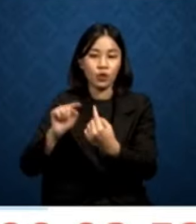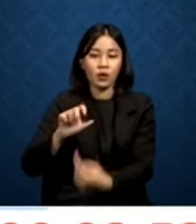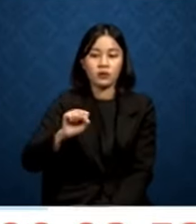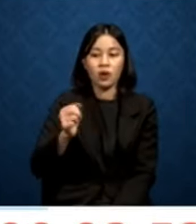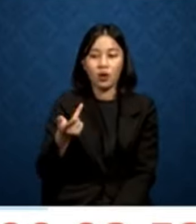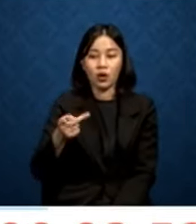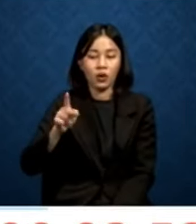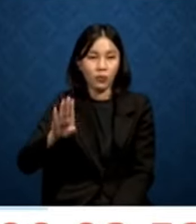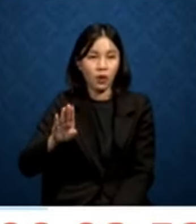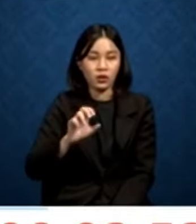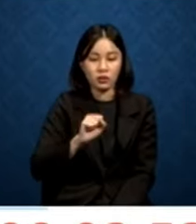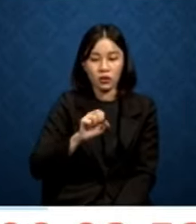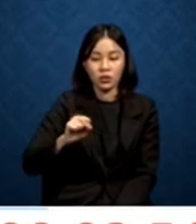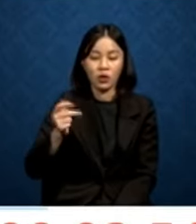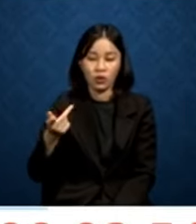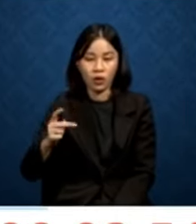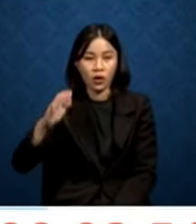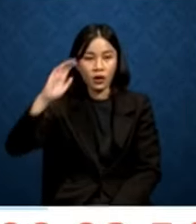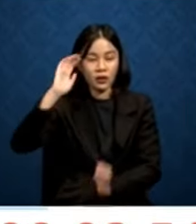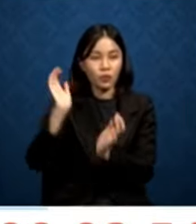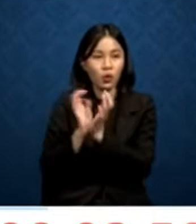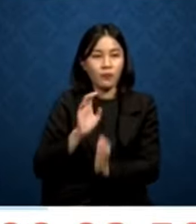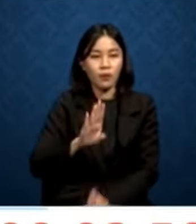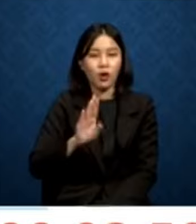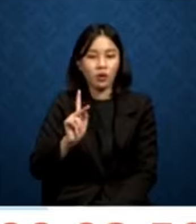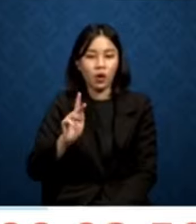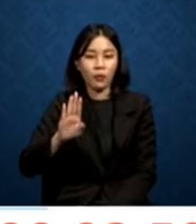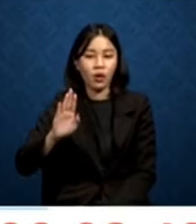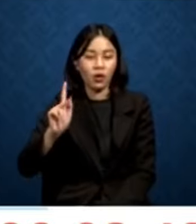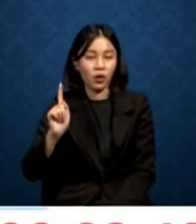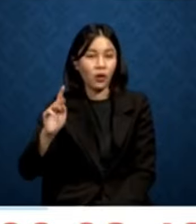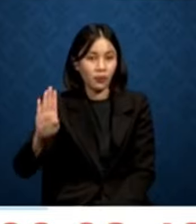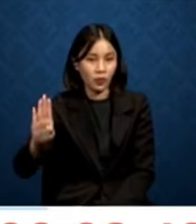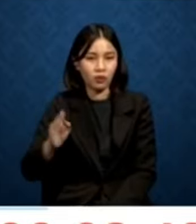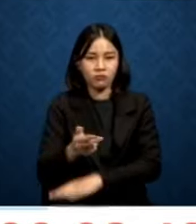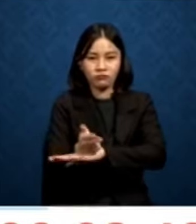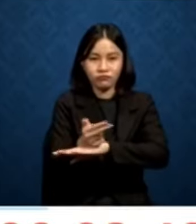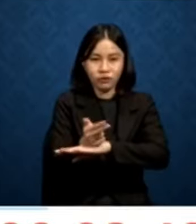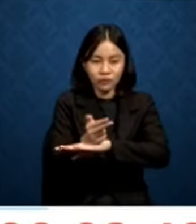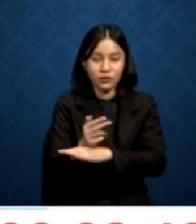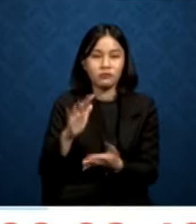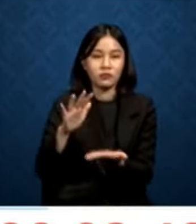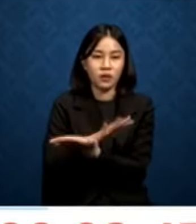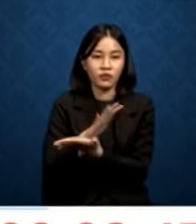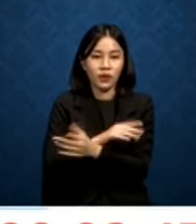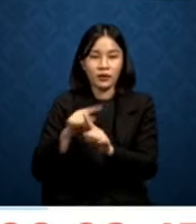รักษารต่